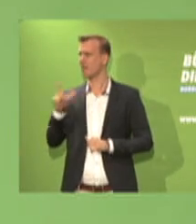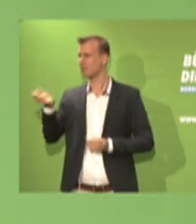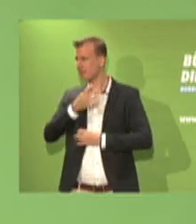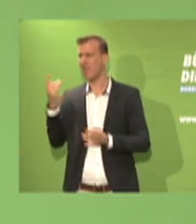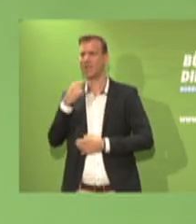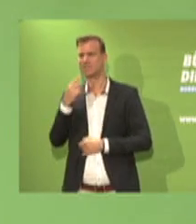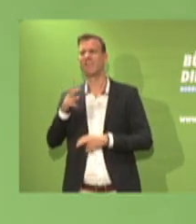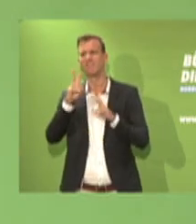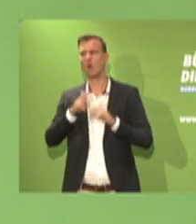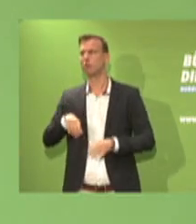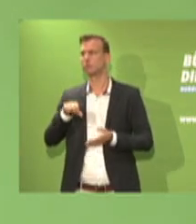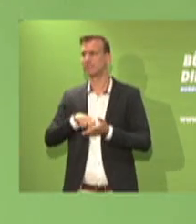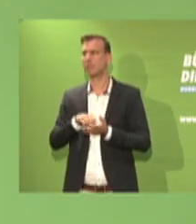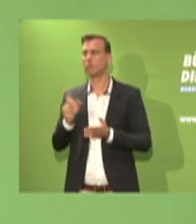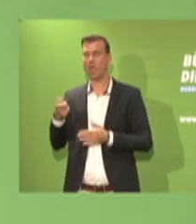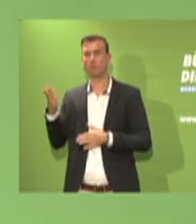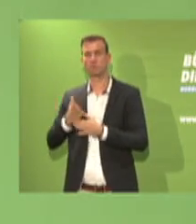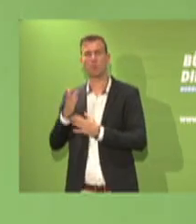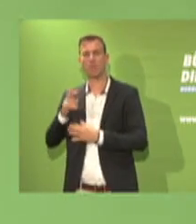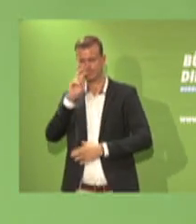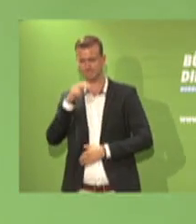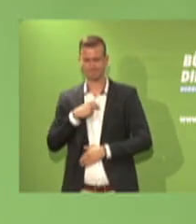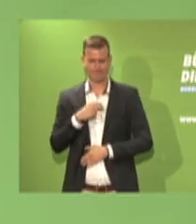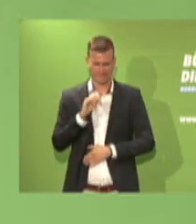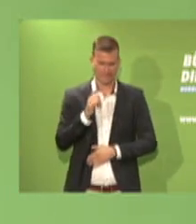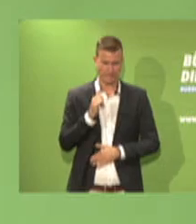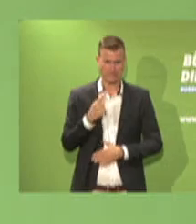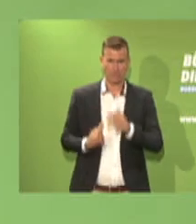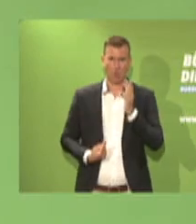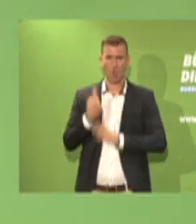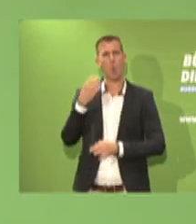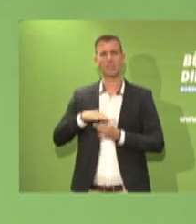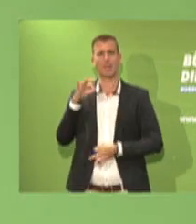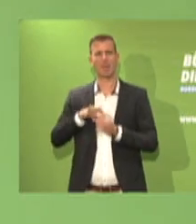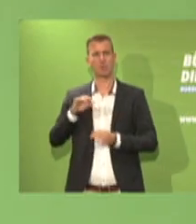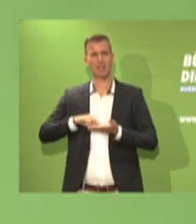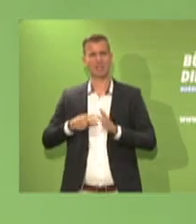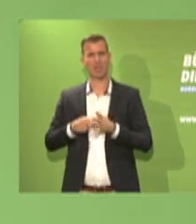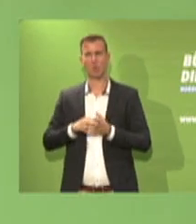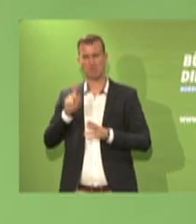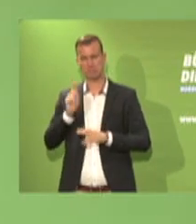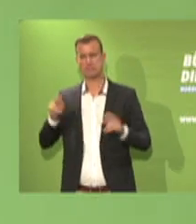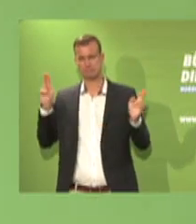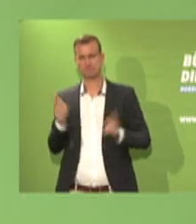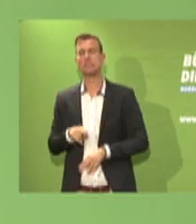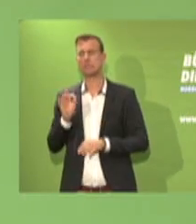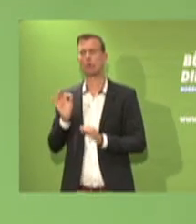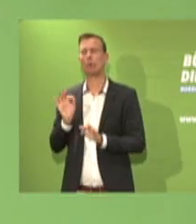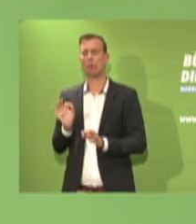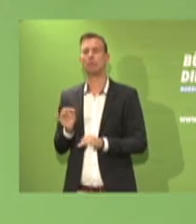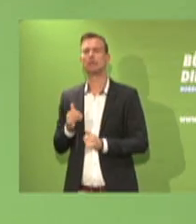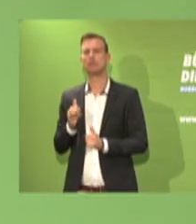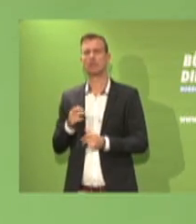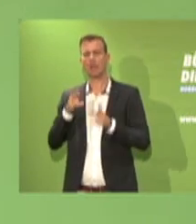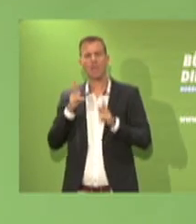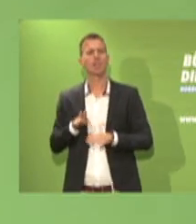Auch im Forschungszentrum hat man inzwischen eingesehen, dass man diese Hochtemperaturtechnologie einstellt. Das ist gut, das ist ein Schritt in die